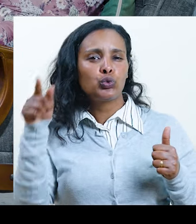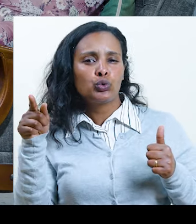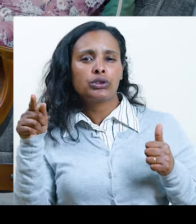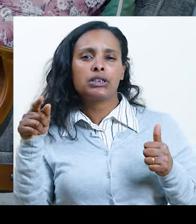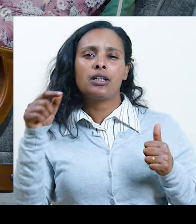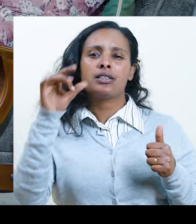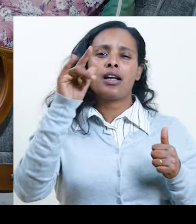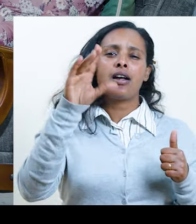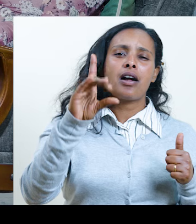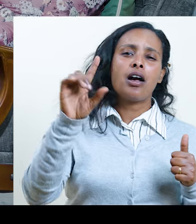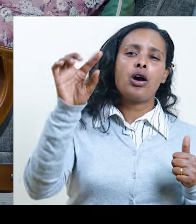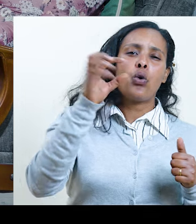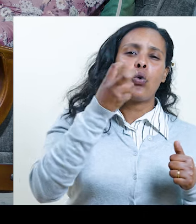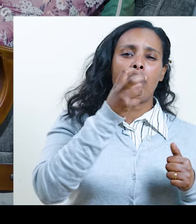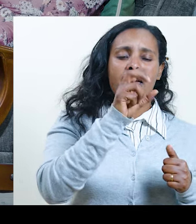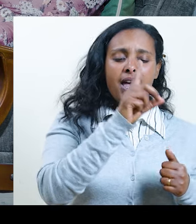ወጣቱ